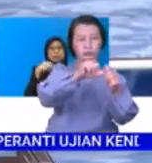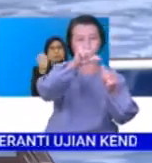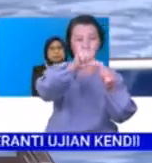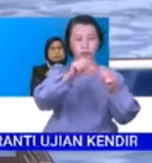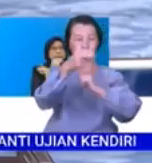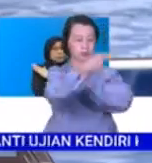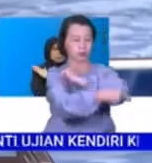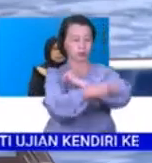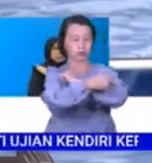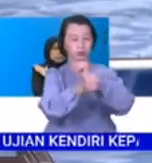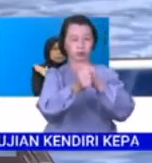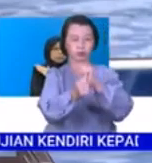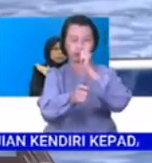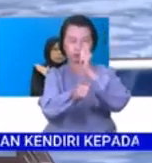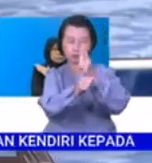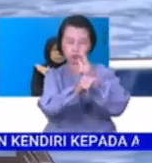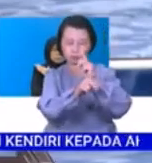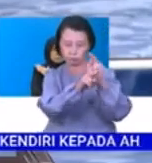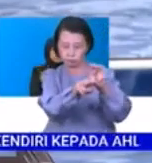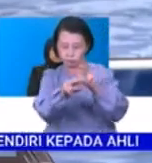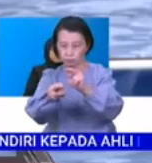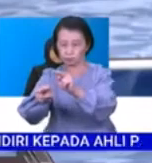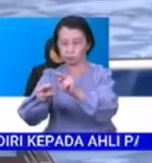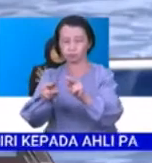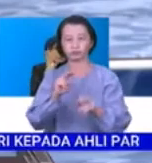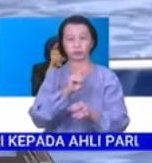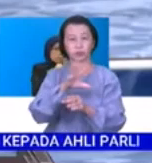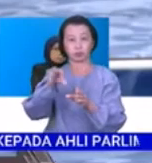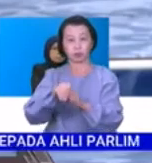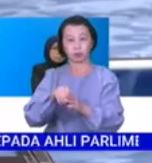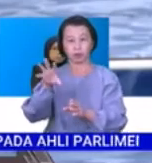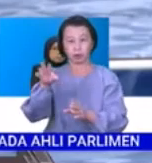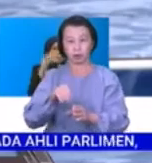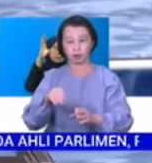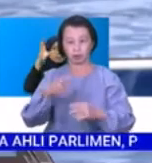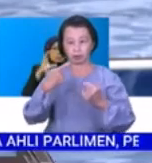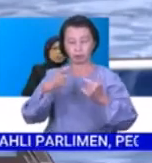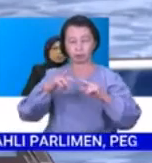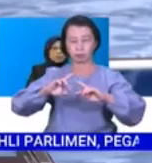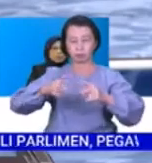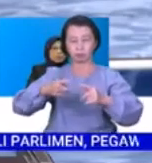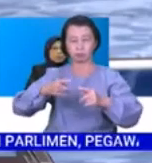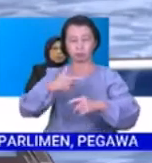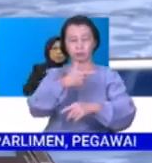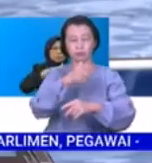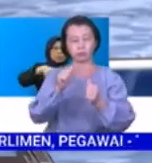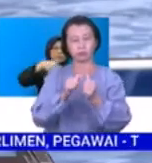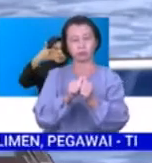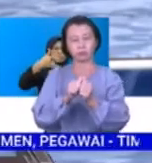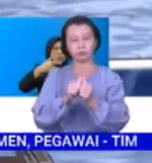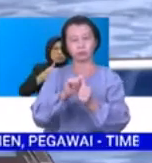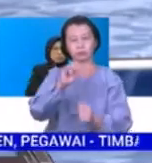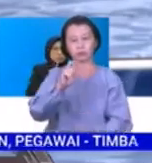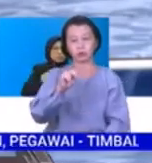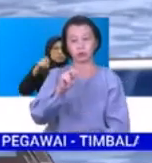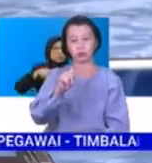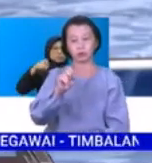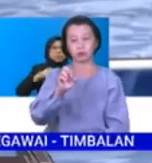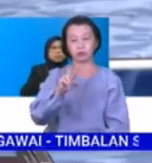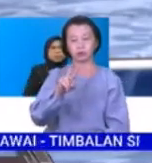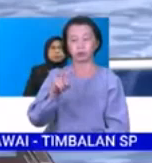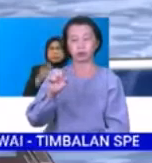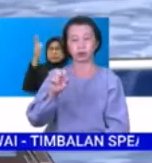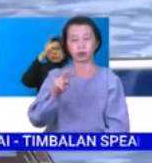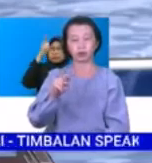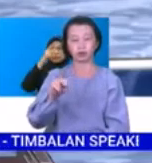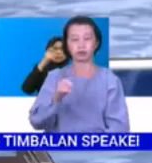negeri dengan rapi termasuk mengambil langkah intervensi mengikut keperluan samping